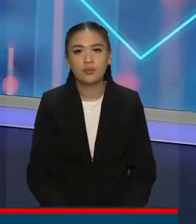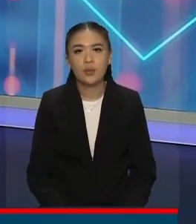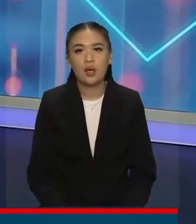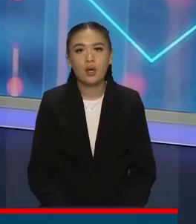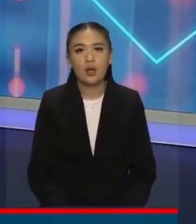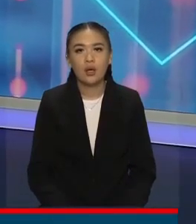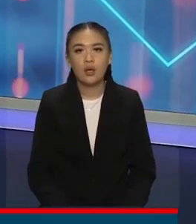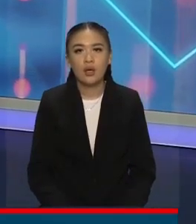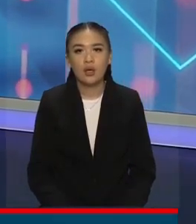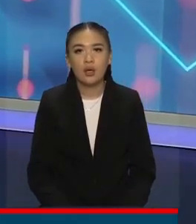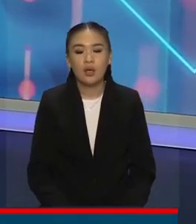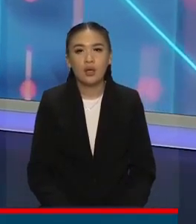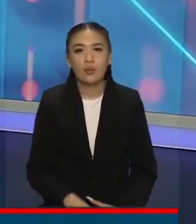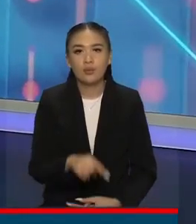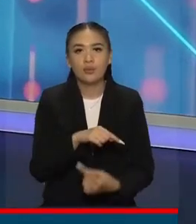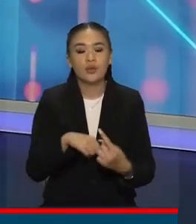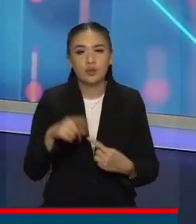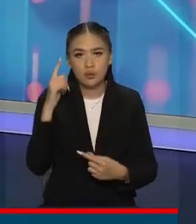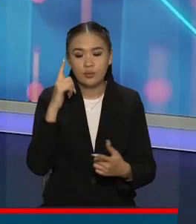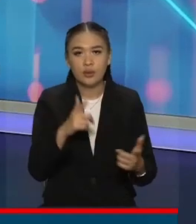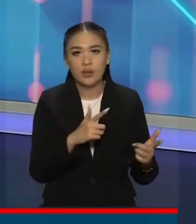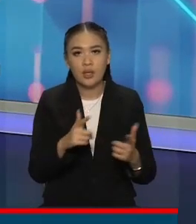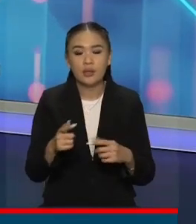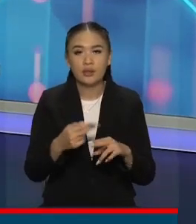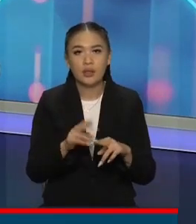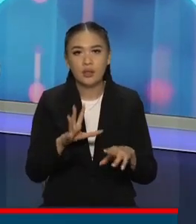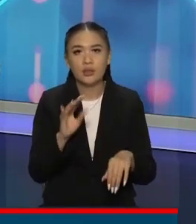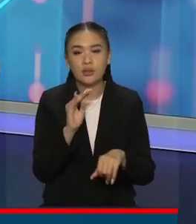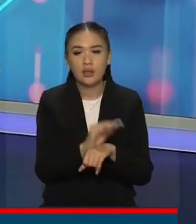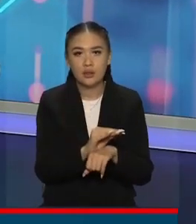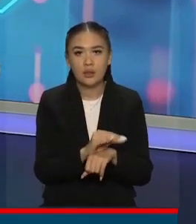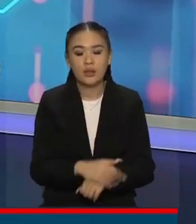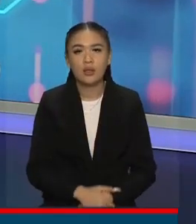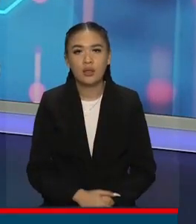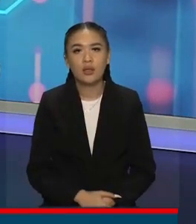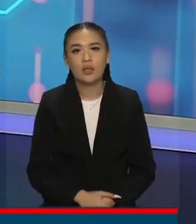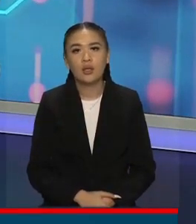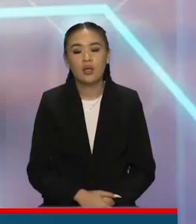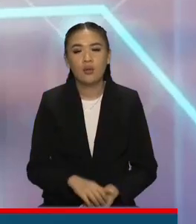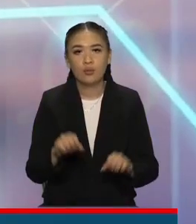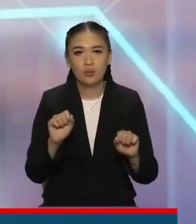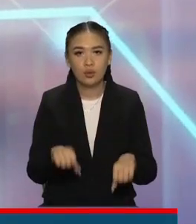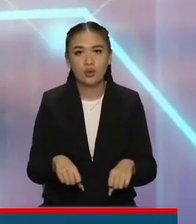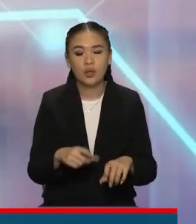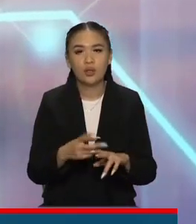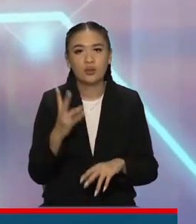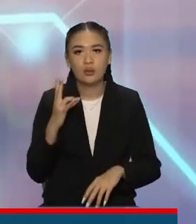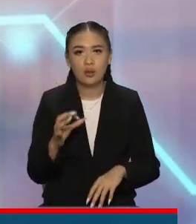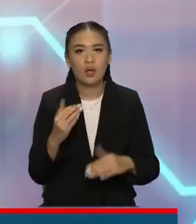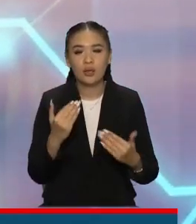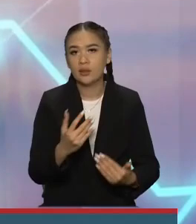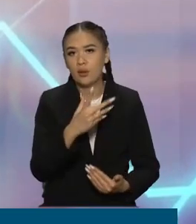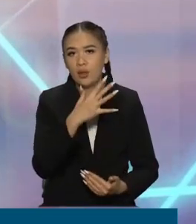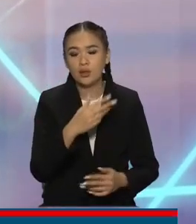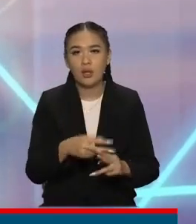кәсіпкерлер мен дайын деп ойлаймын, бірақ кәсіпкерлерге жағдай жасалса, ол енді бейімделуге болады. Бірақ дәл қазіргі уақытта